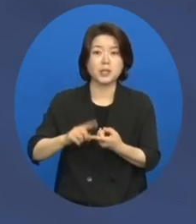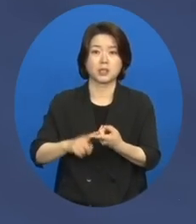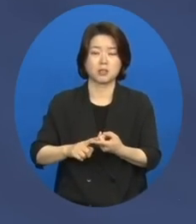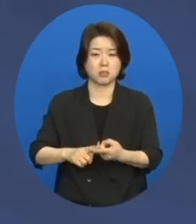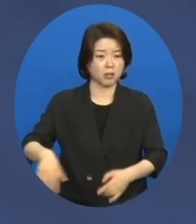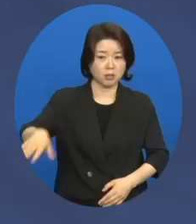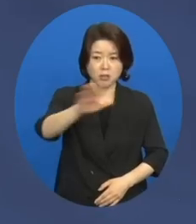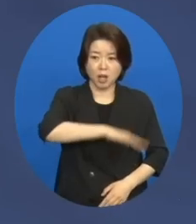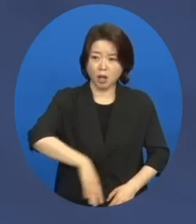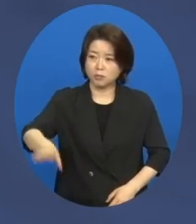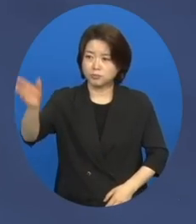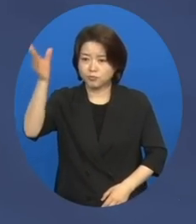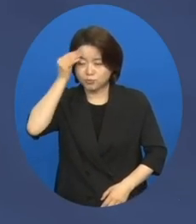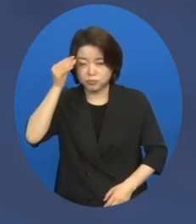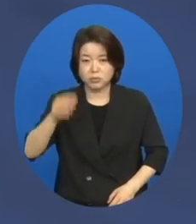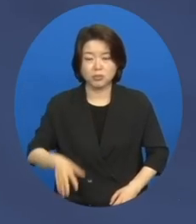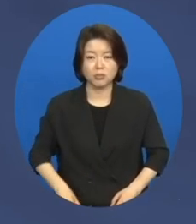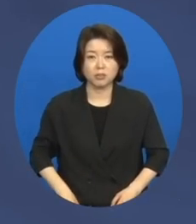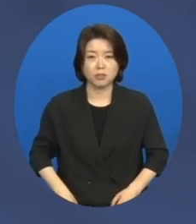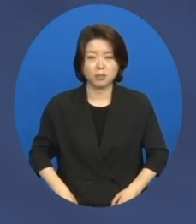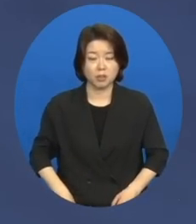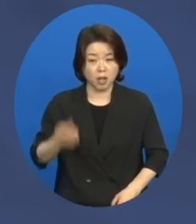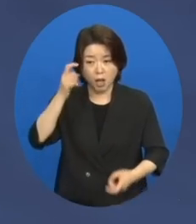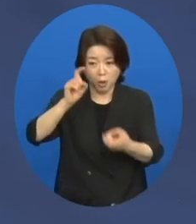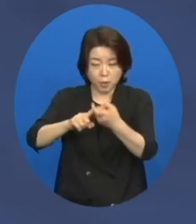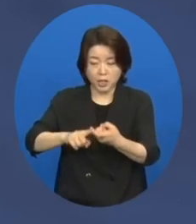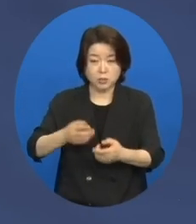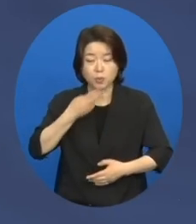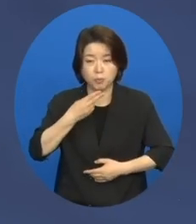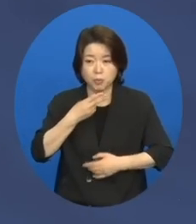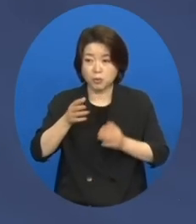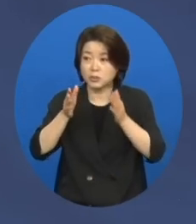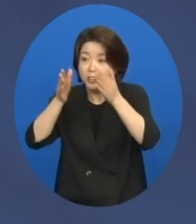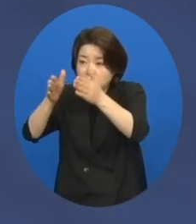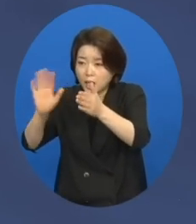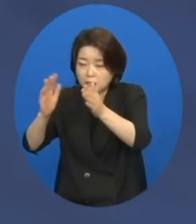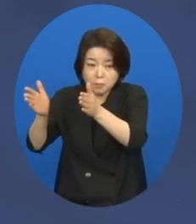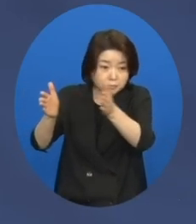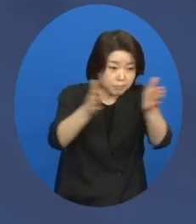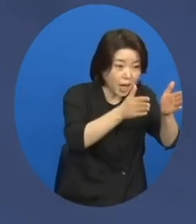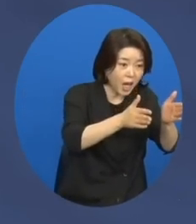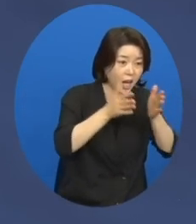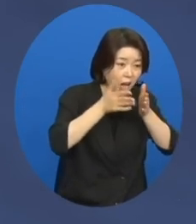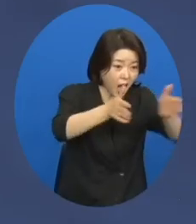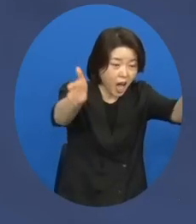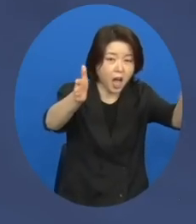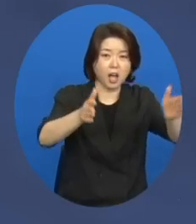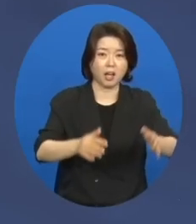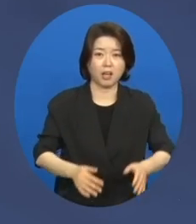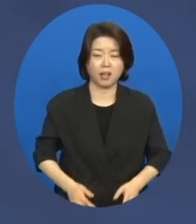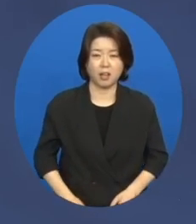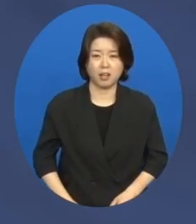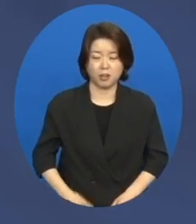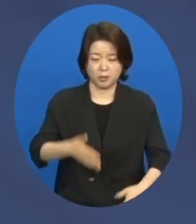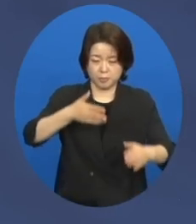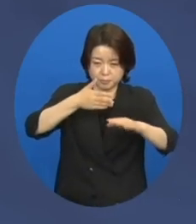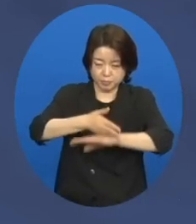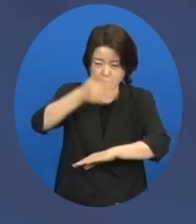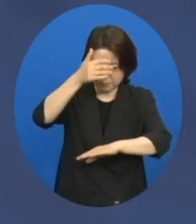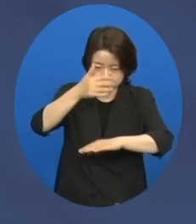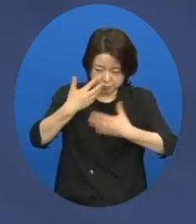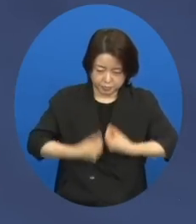이렇게 무심할 수가 있을까? 어떻게 관심이 다른 데로 갈 수 있을까? 저희가 늦게 절망을 통해 깨닫고